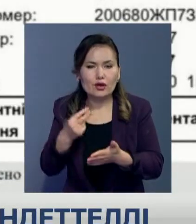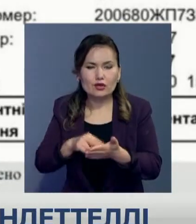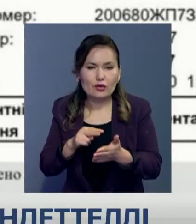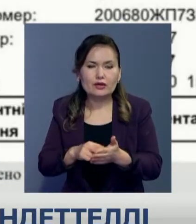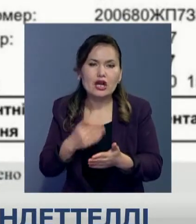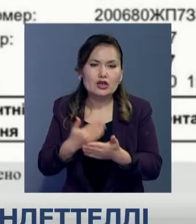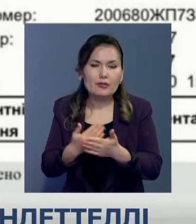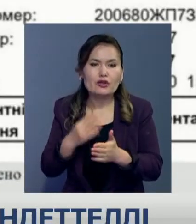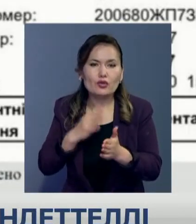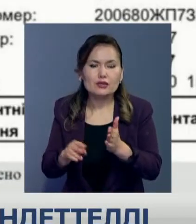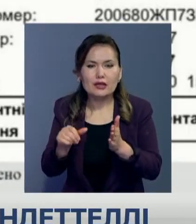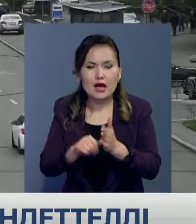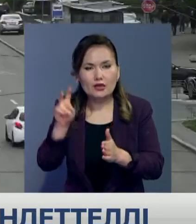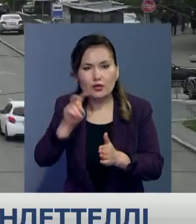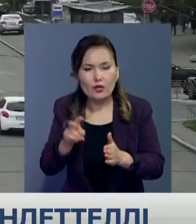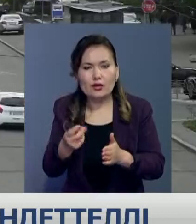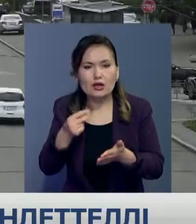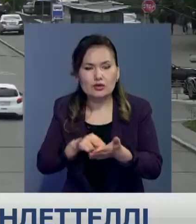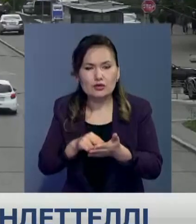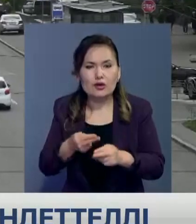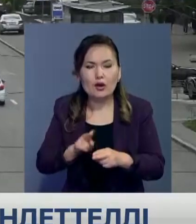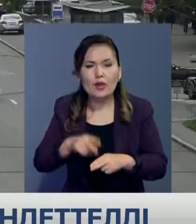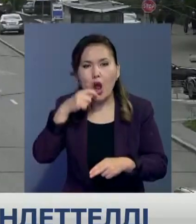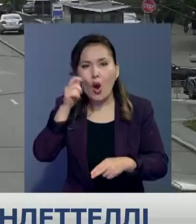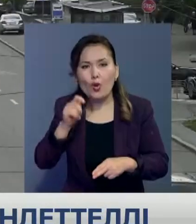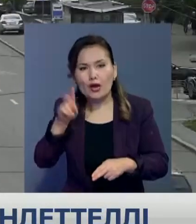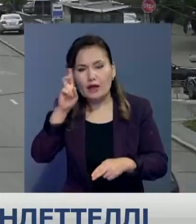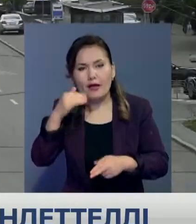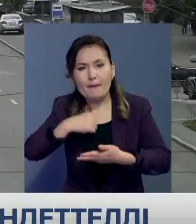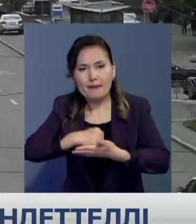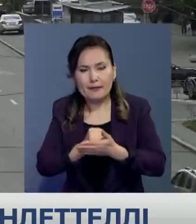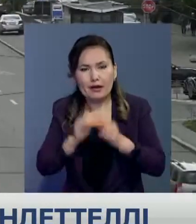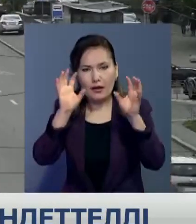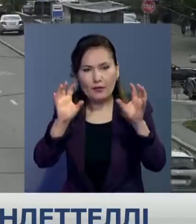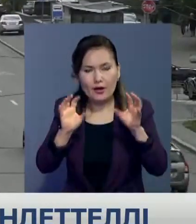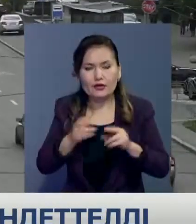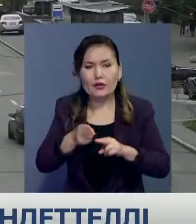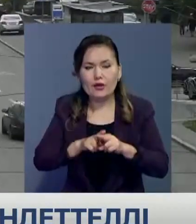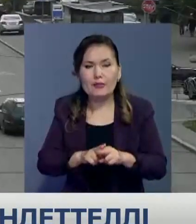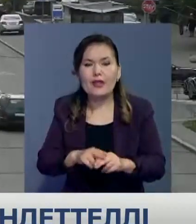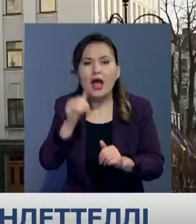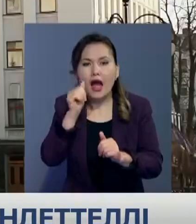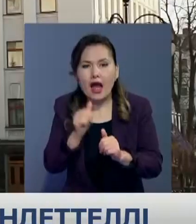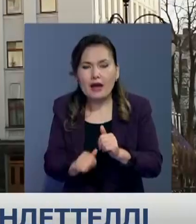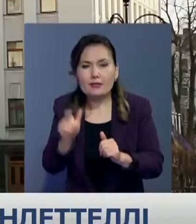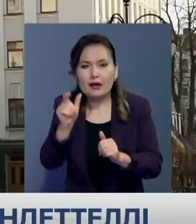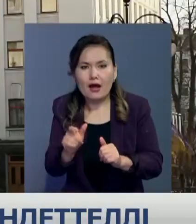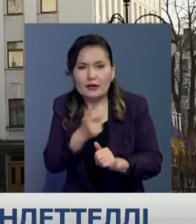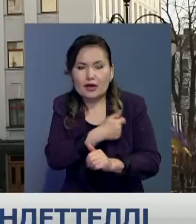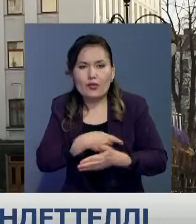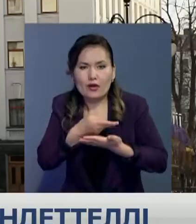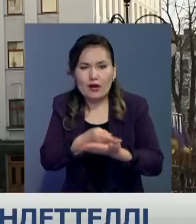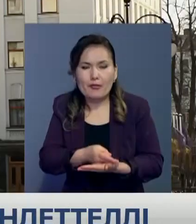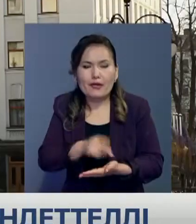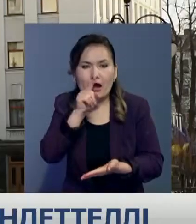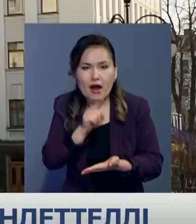доллар тұрады. Украина үкіметі бекіткен нөмірі 211 деп аталатын қаулысы бойынша бұдан былай госпитализацияға жіберілген адам